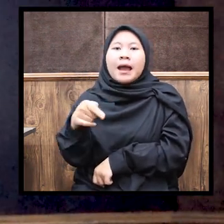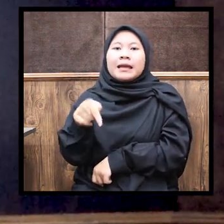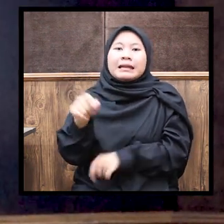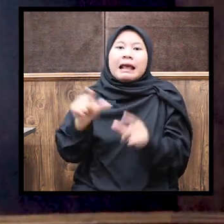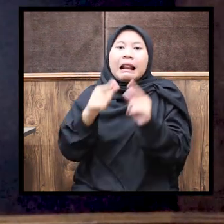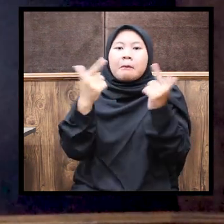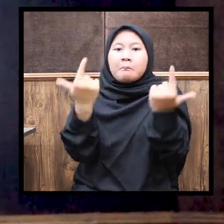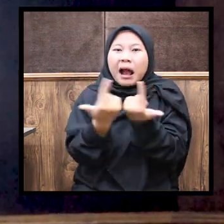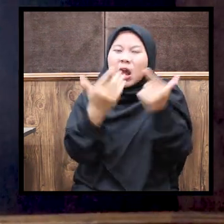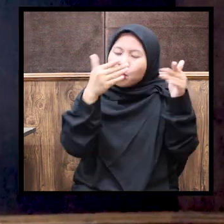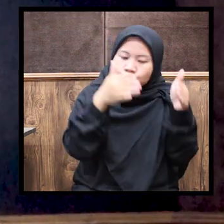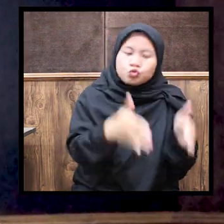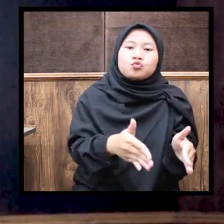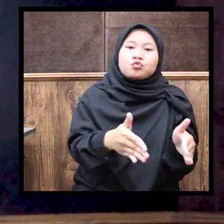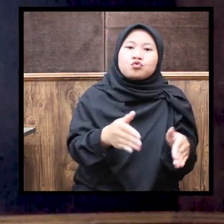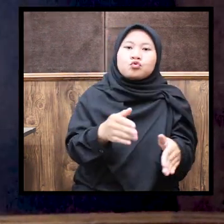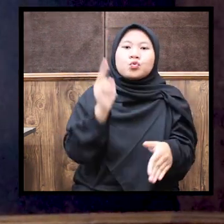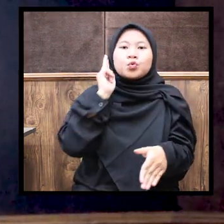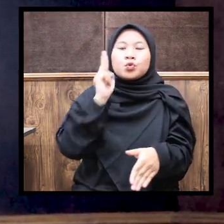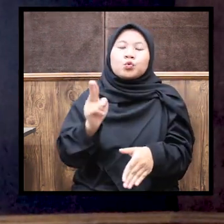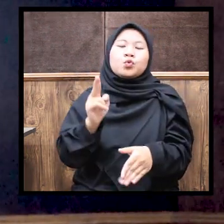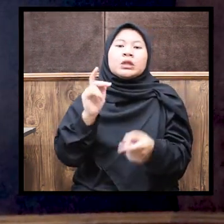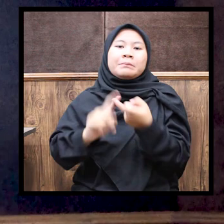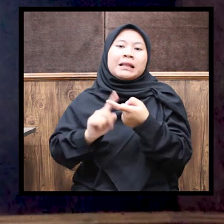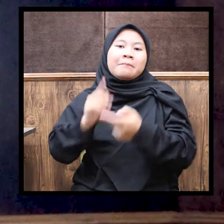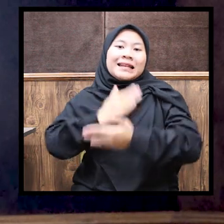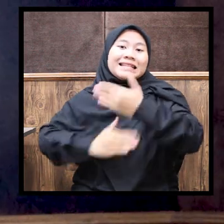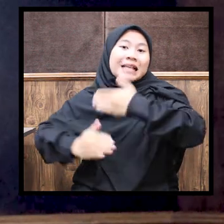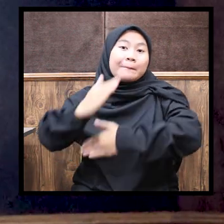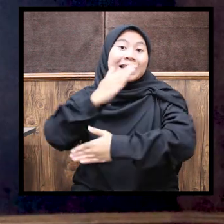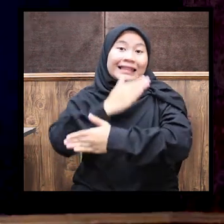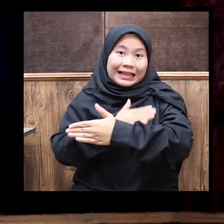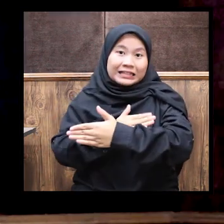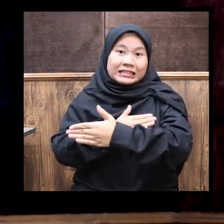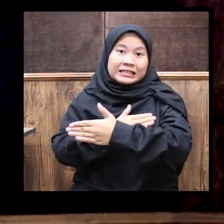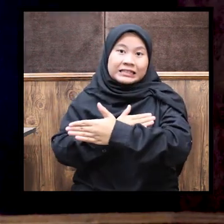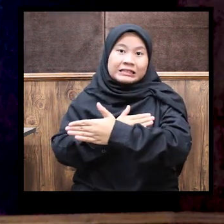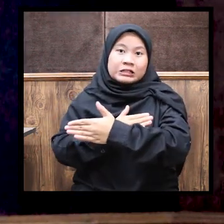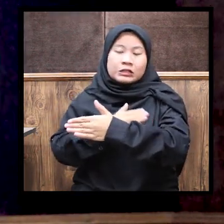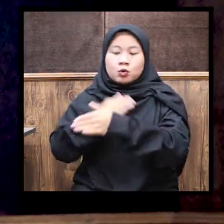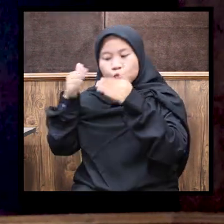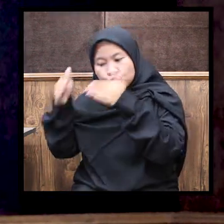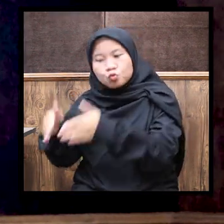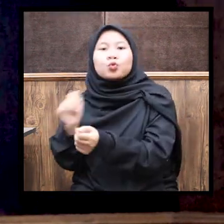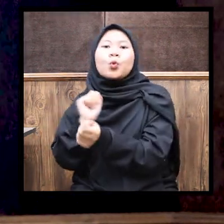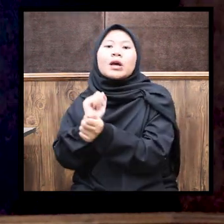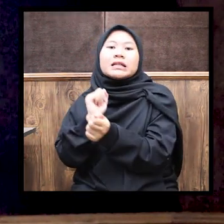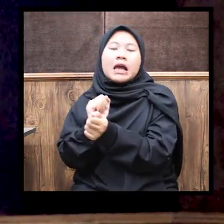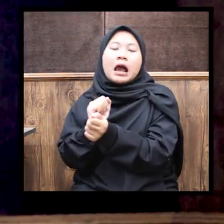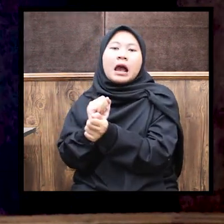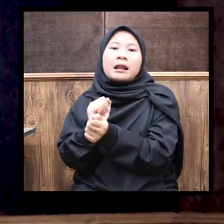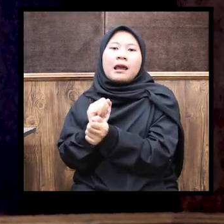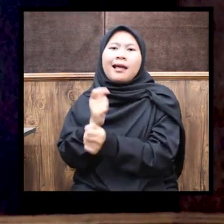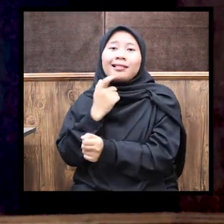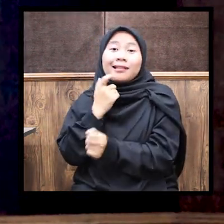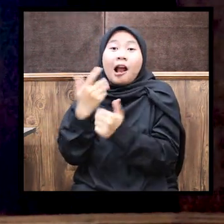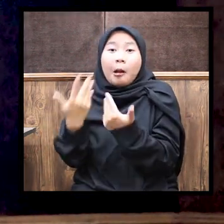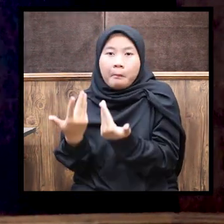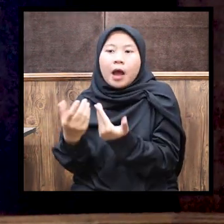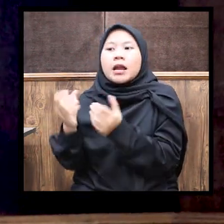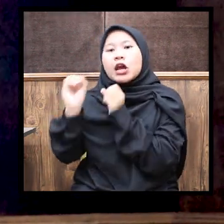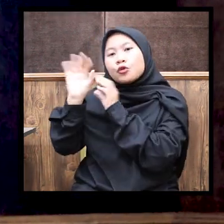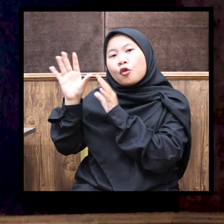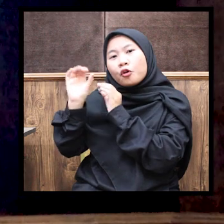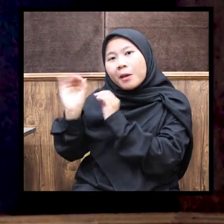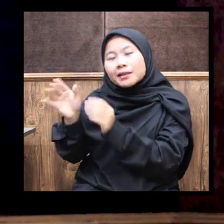penyandang disabilitas dalam bidang Kenah kerjaan khususnya di dalamnya ya menyangkup dengan informasi lwan pekerjaan